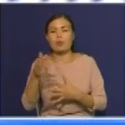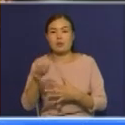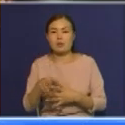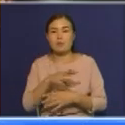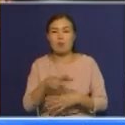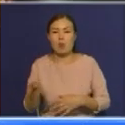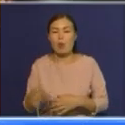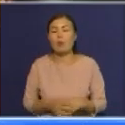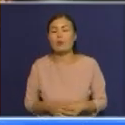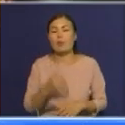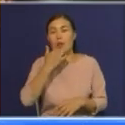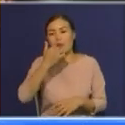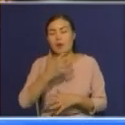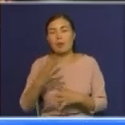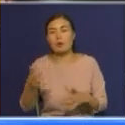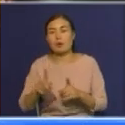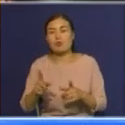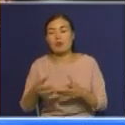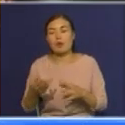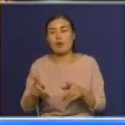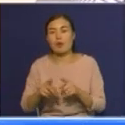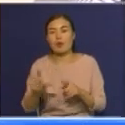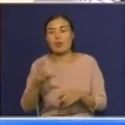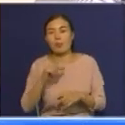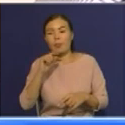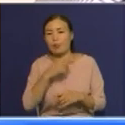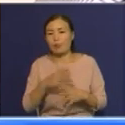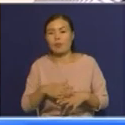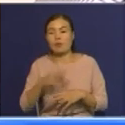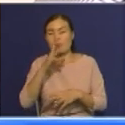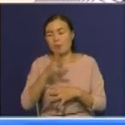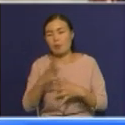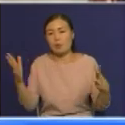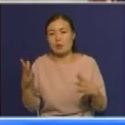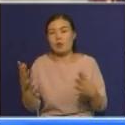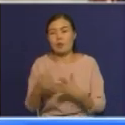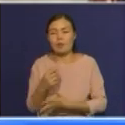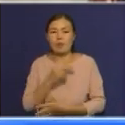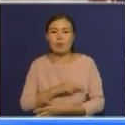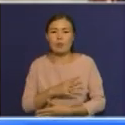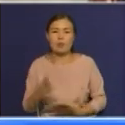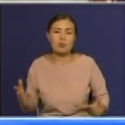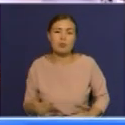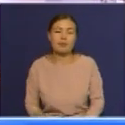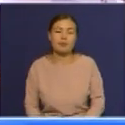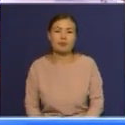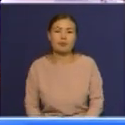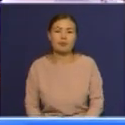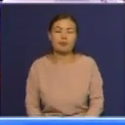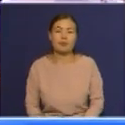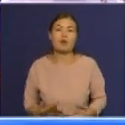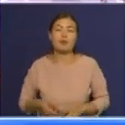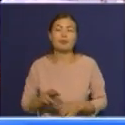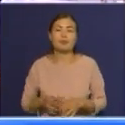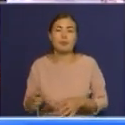миллионов благодаря оптимизации экономятся средства повышается качество услуг результаты работы на данный